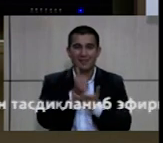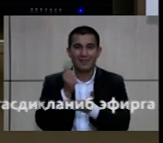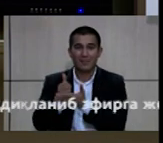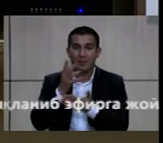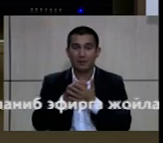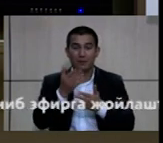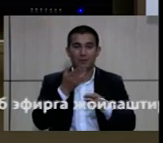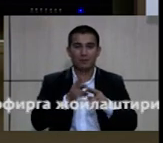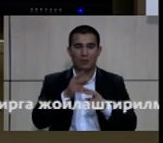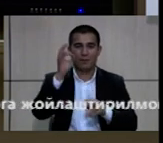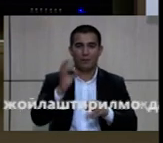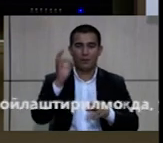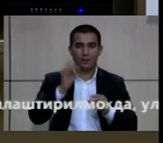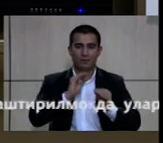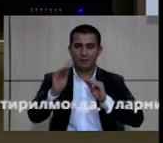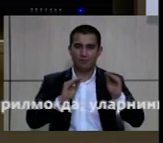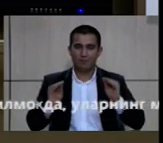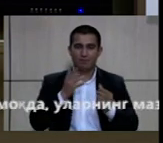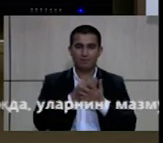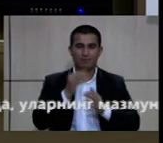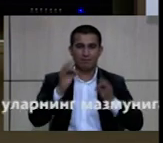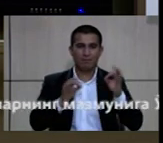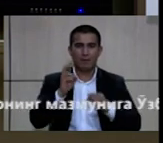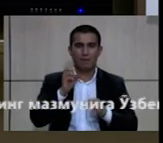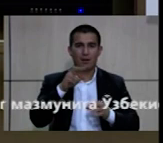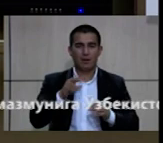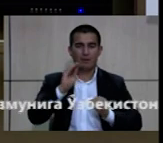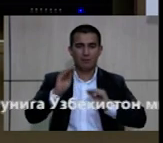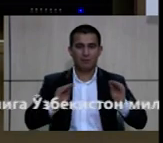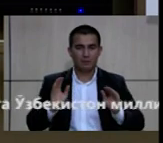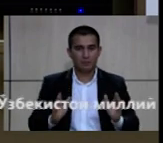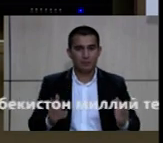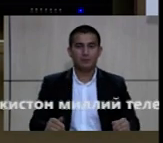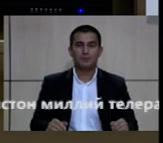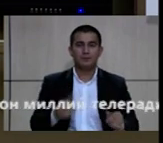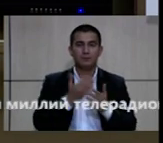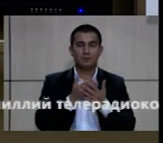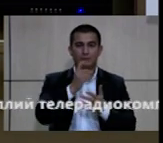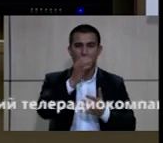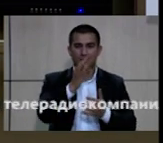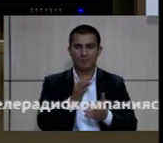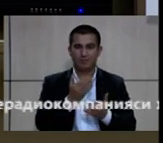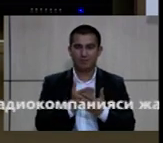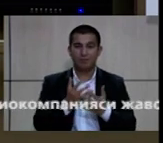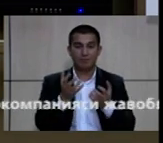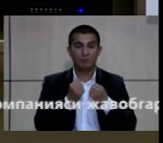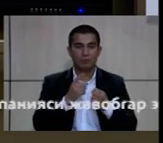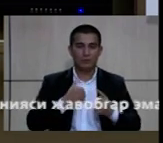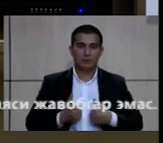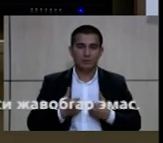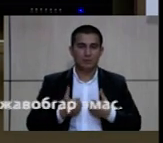qarab foizlarda ballaringizni belgilab borasiz. Demak, 100% olishga harakat